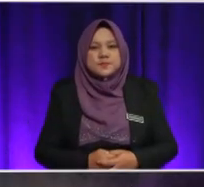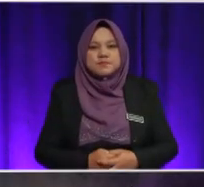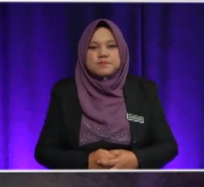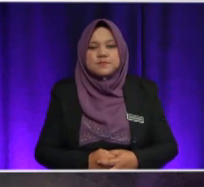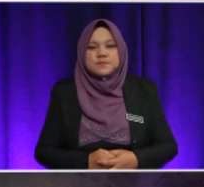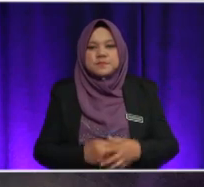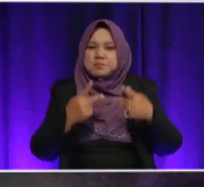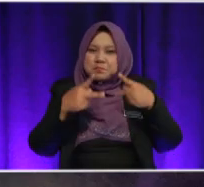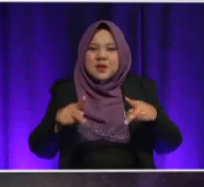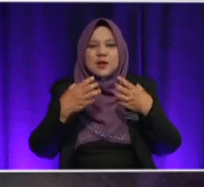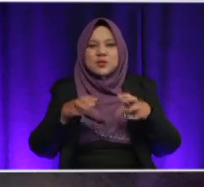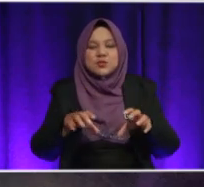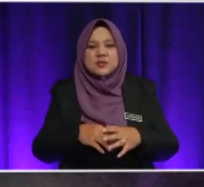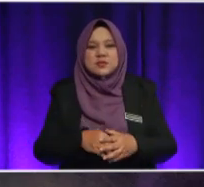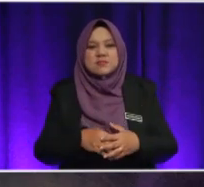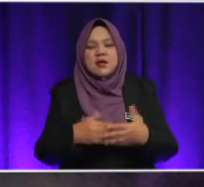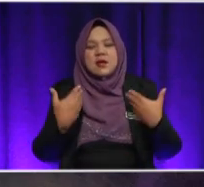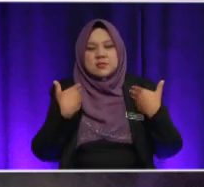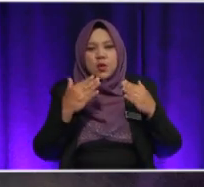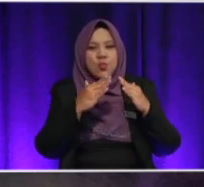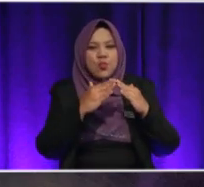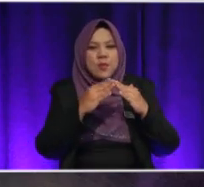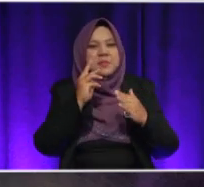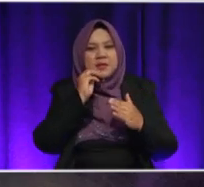Wah dekat rumah ada pokok mengenai